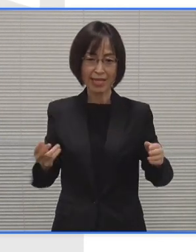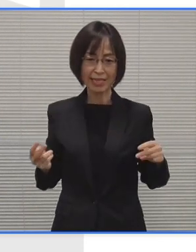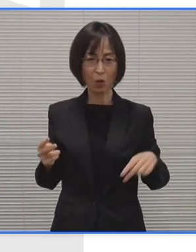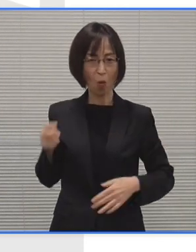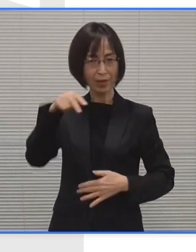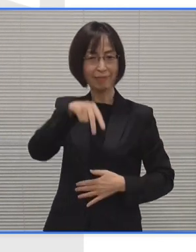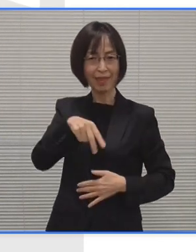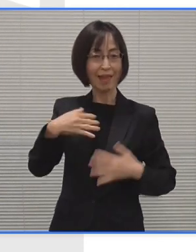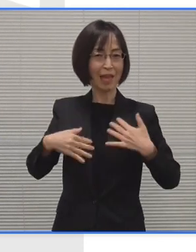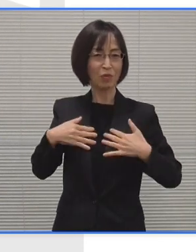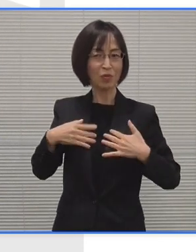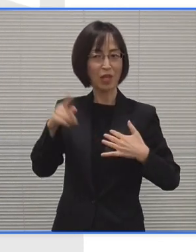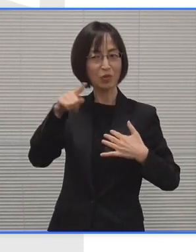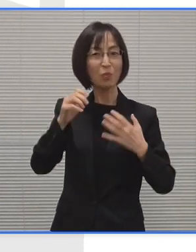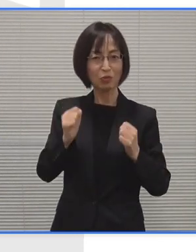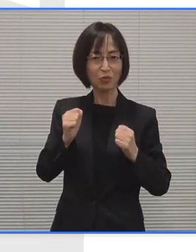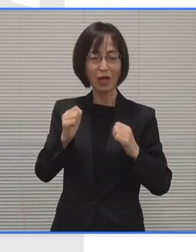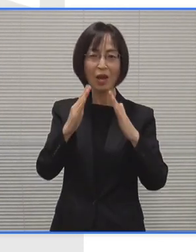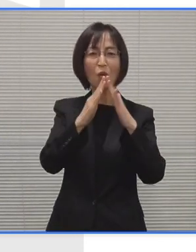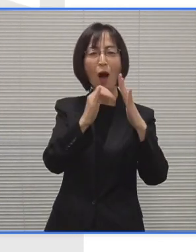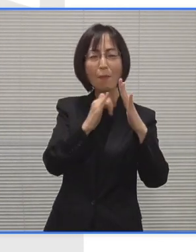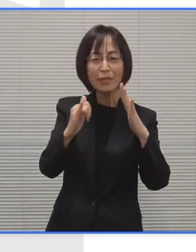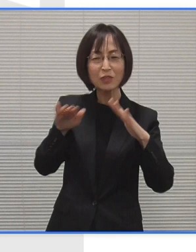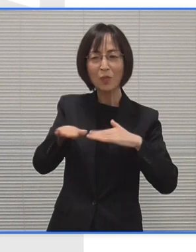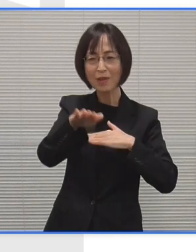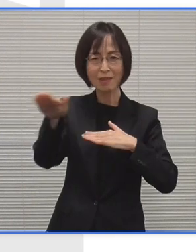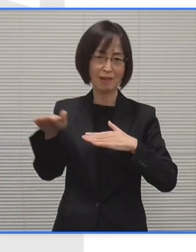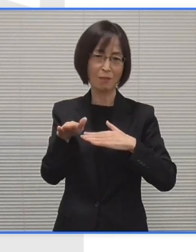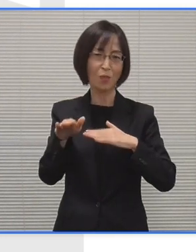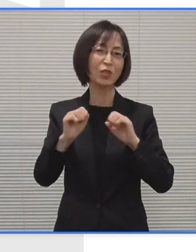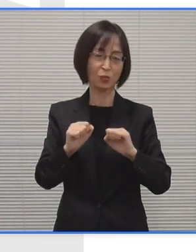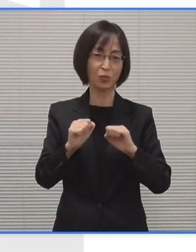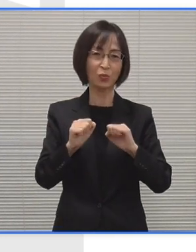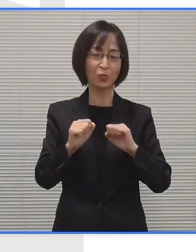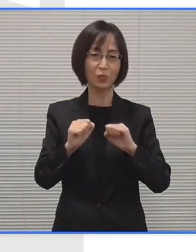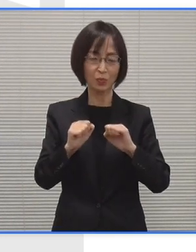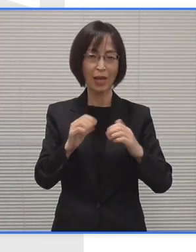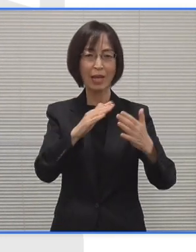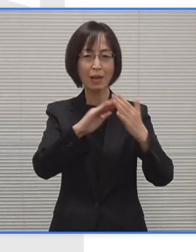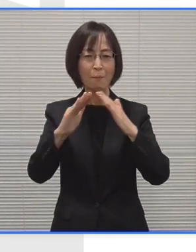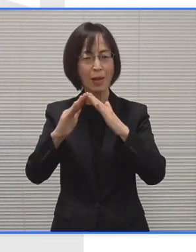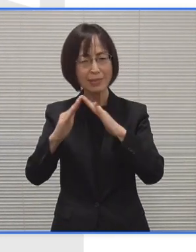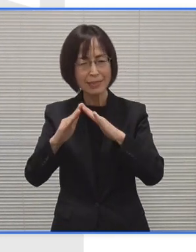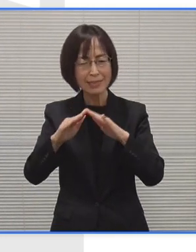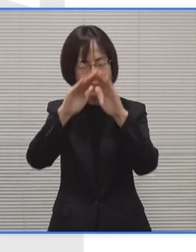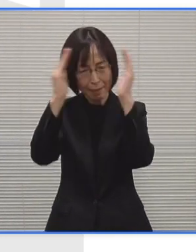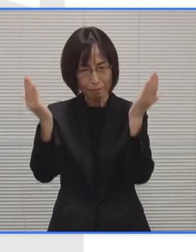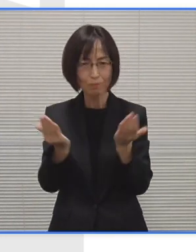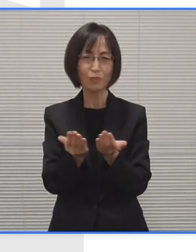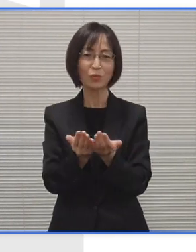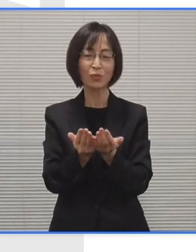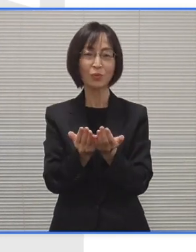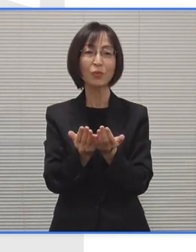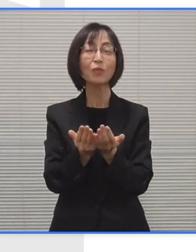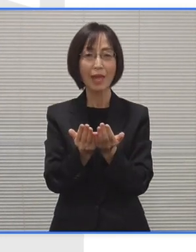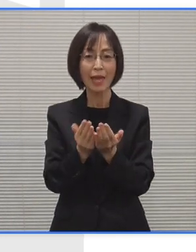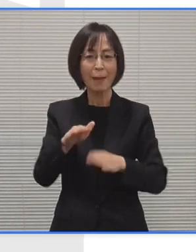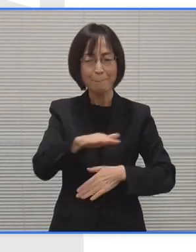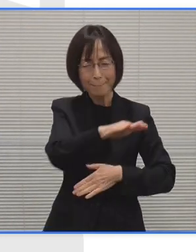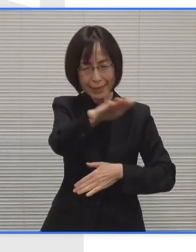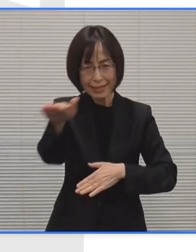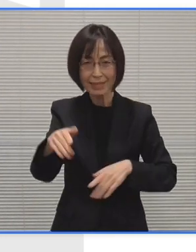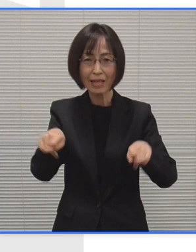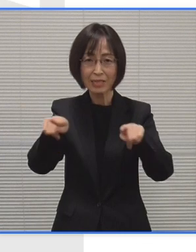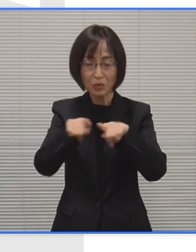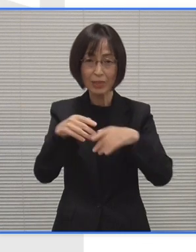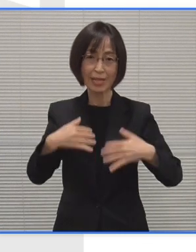、本当ファミリー層もありますし、非常にそこは街を挙げて、みんなで楽しめるイ